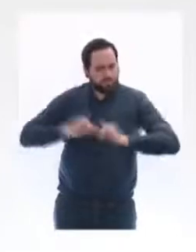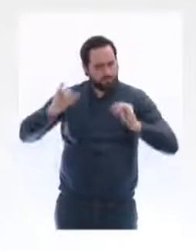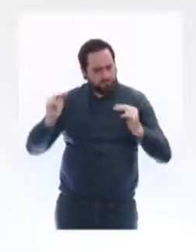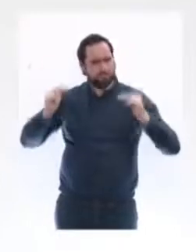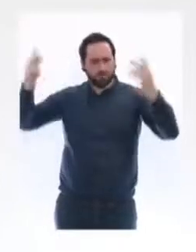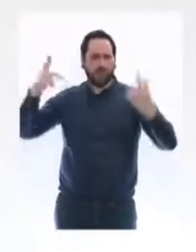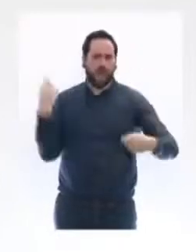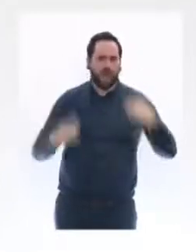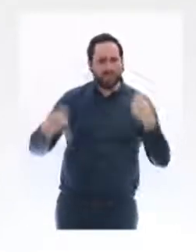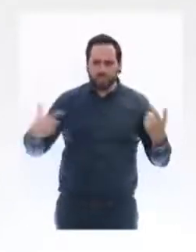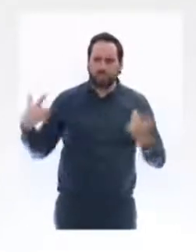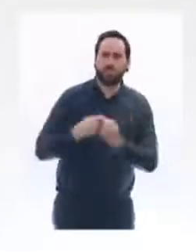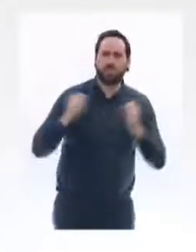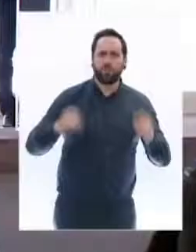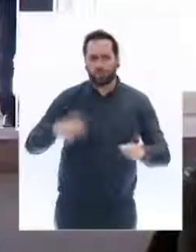le réussir